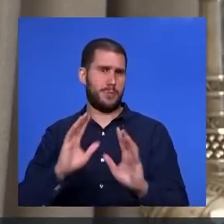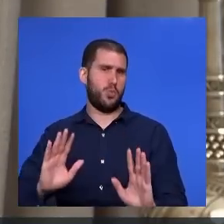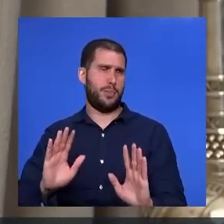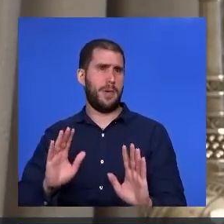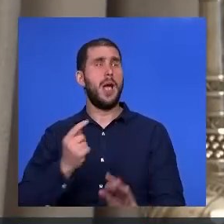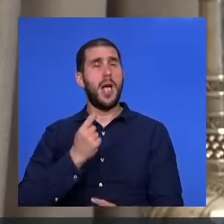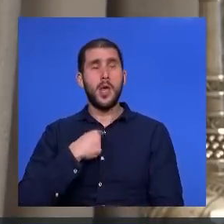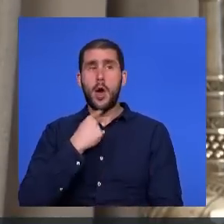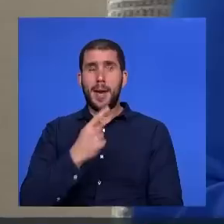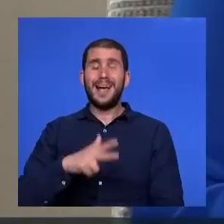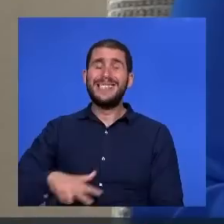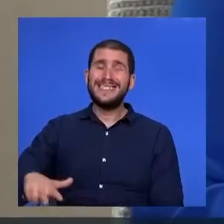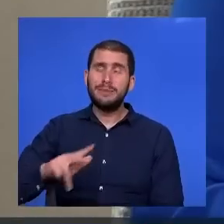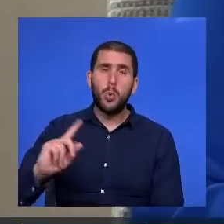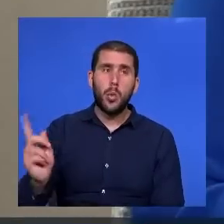ואני אומר,